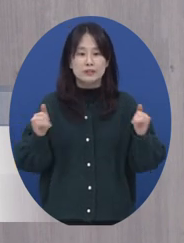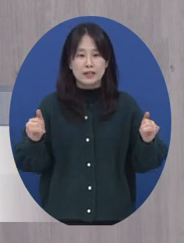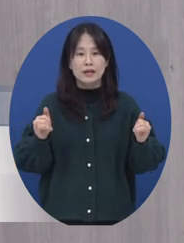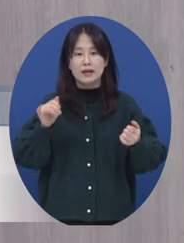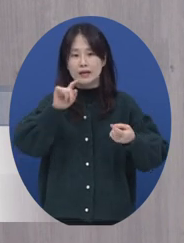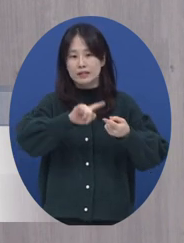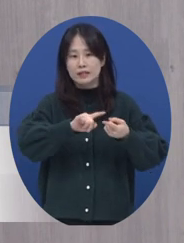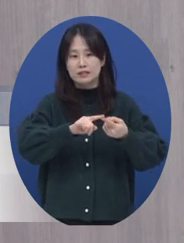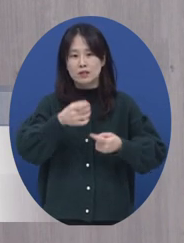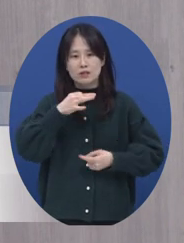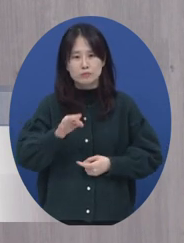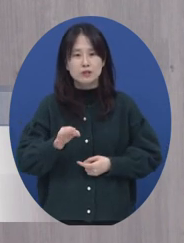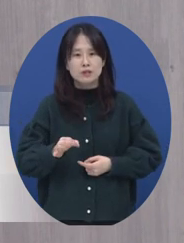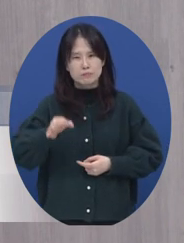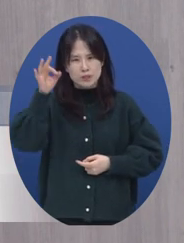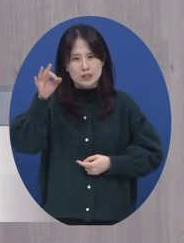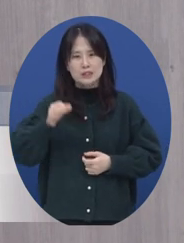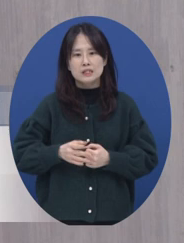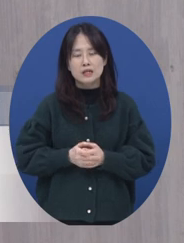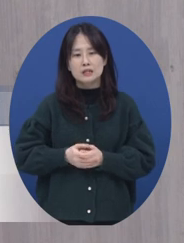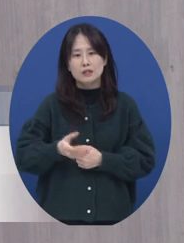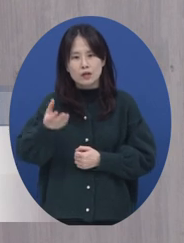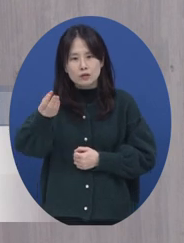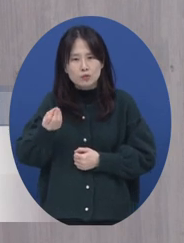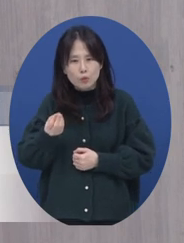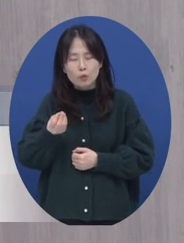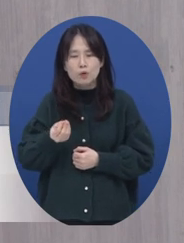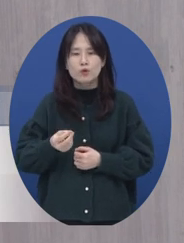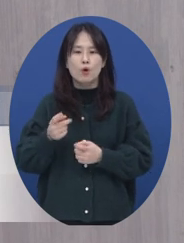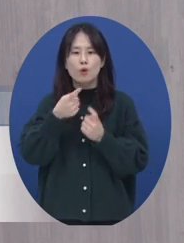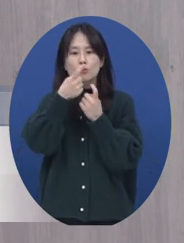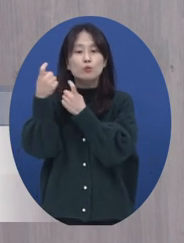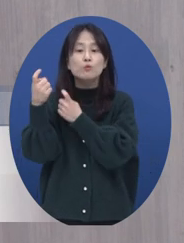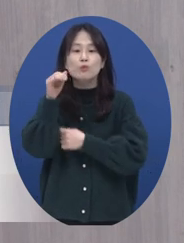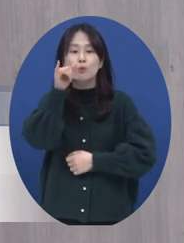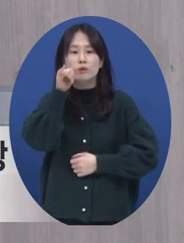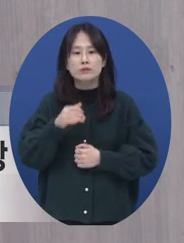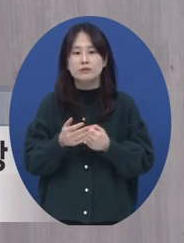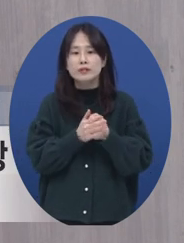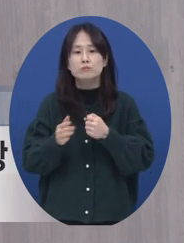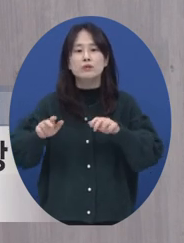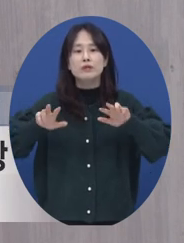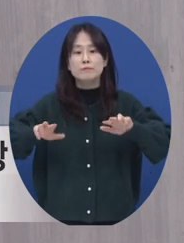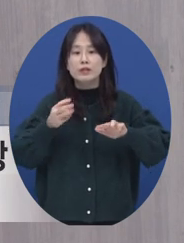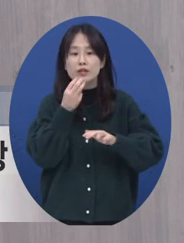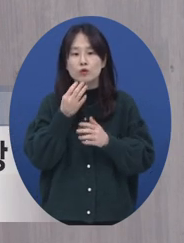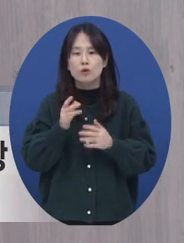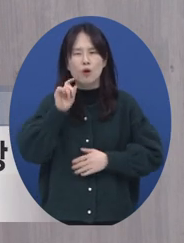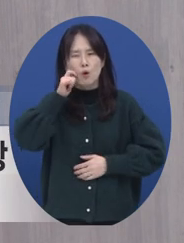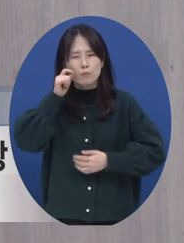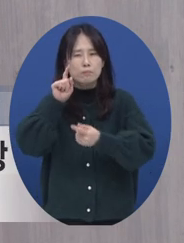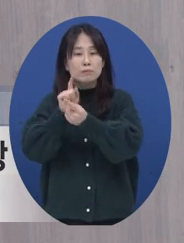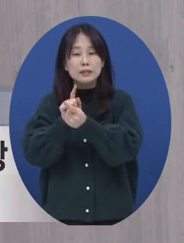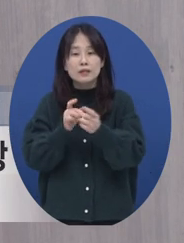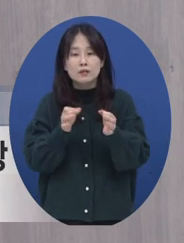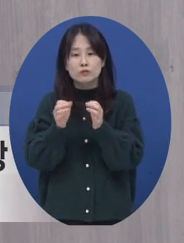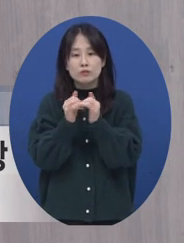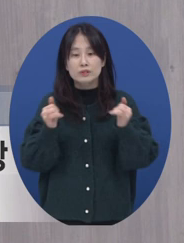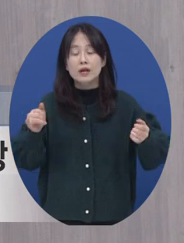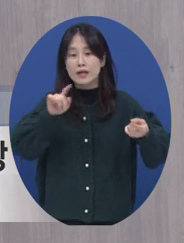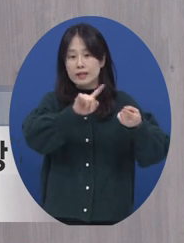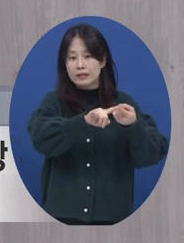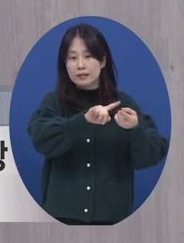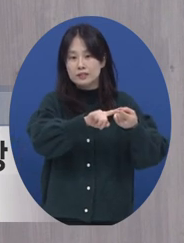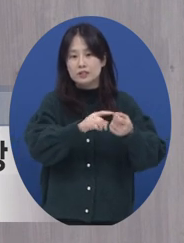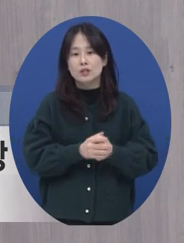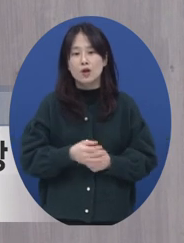소상공인들이 금리가 높은 자 금융권의 1회 욕을 받고 있습니다 그래서 경제적 아 이번에 그 어려움에 처한 조상 공인들은